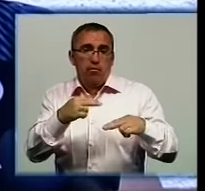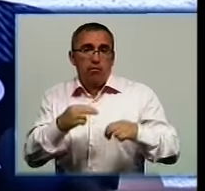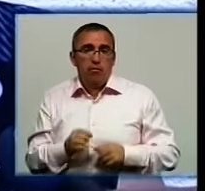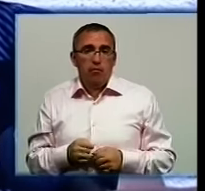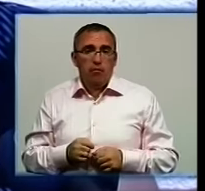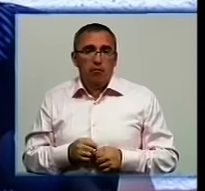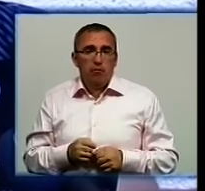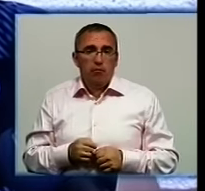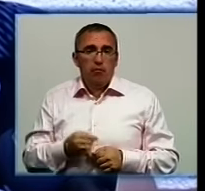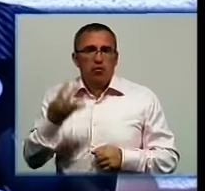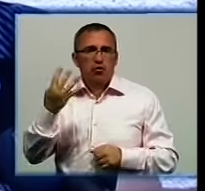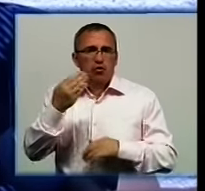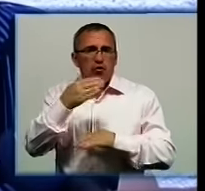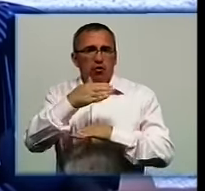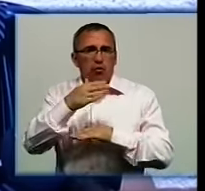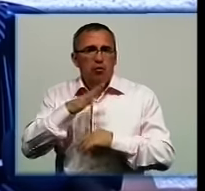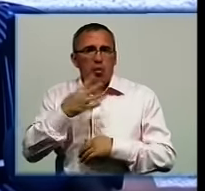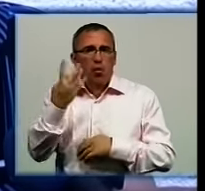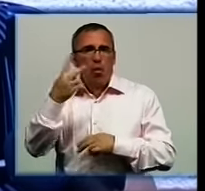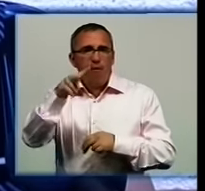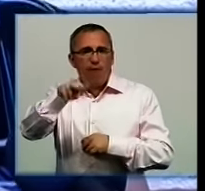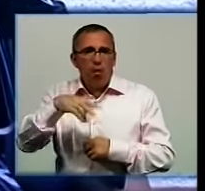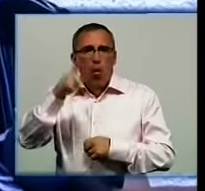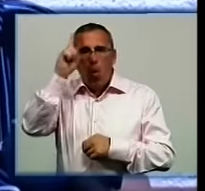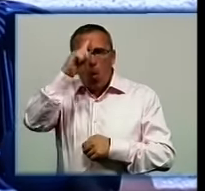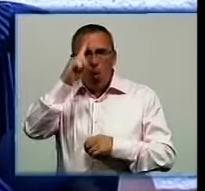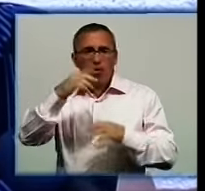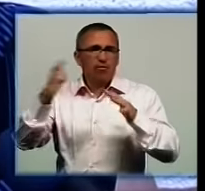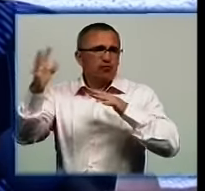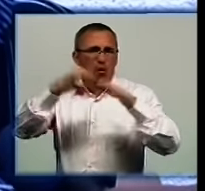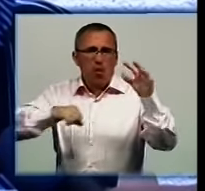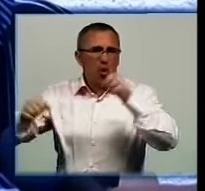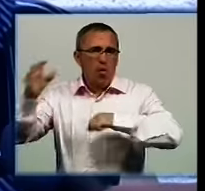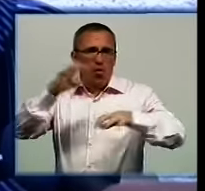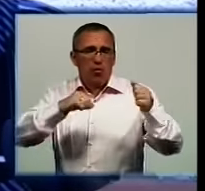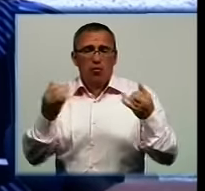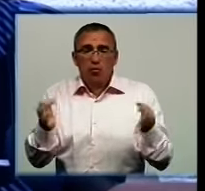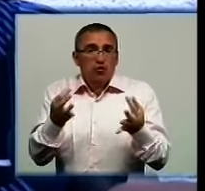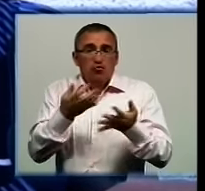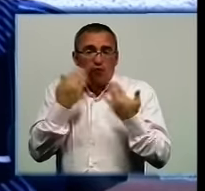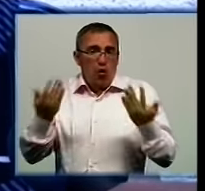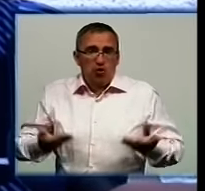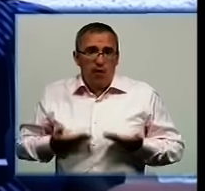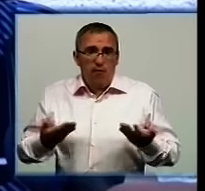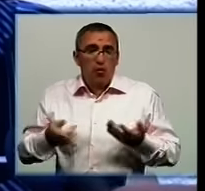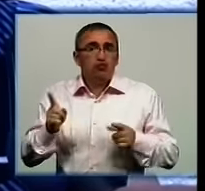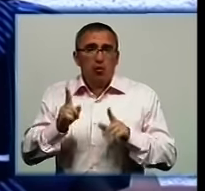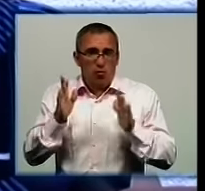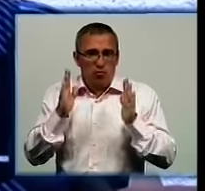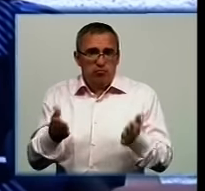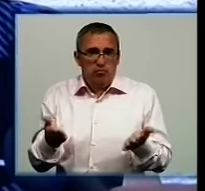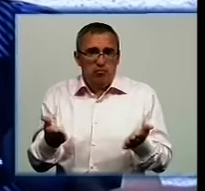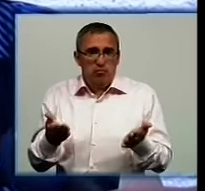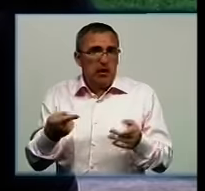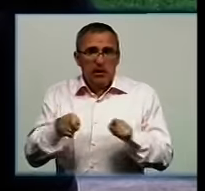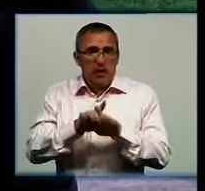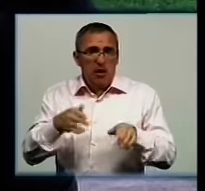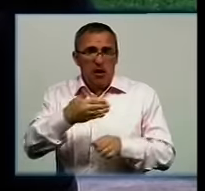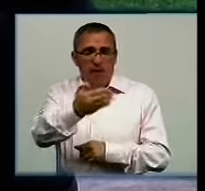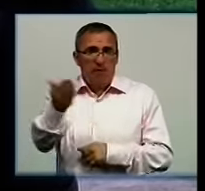Короварні чотирирядна в нас була, така двохрядна гарна короварня. Все порозбирали, а це вже нема живого нічого. Та що ж це, ми не такі, як і